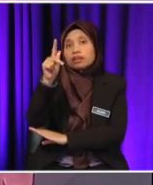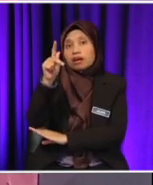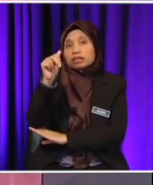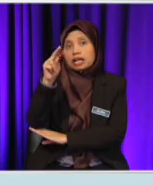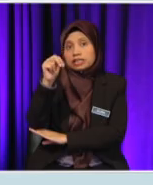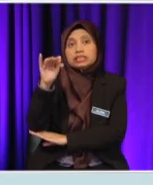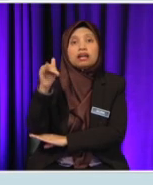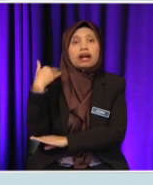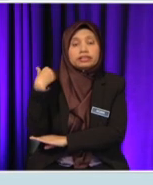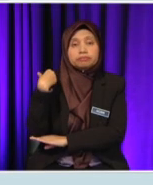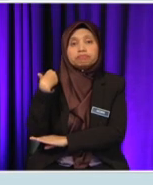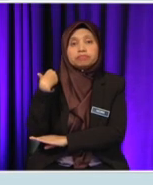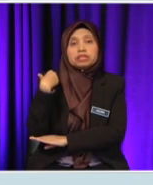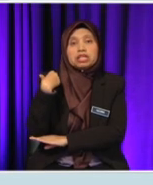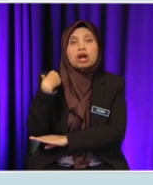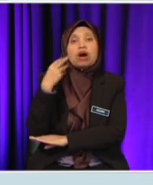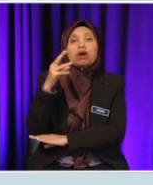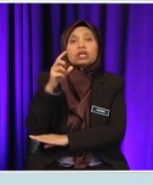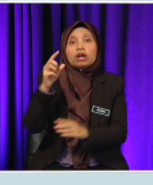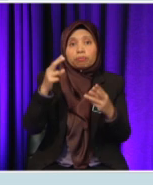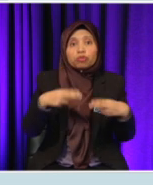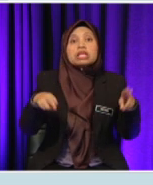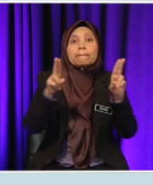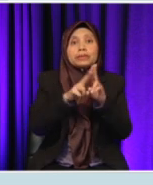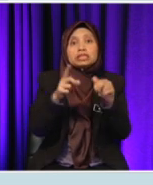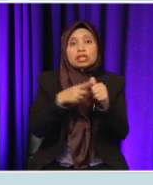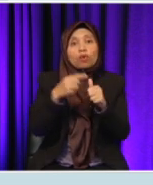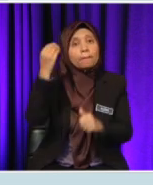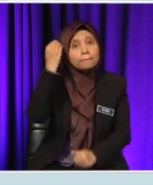rescuetah Oke watak utama Mika adalah